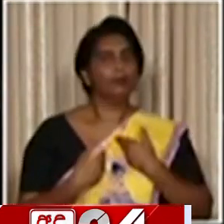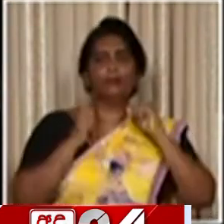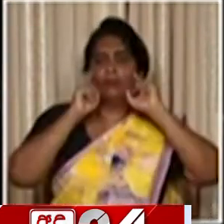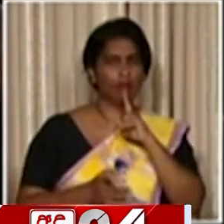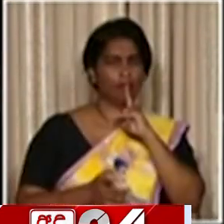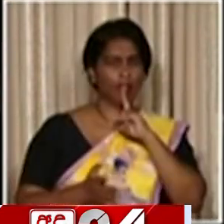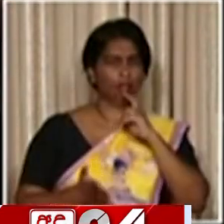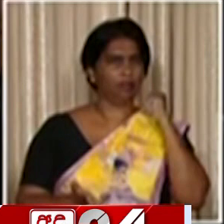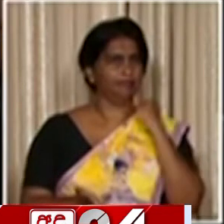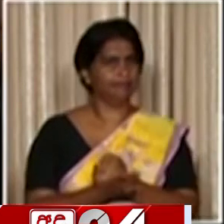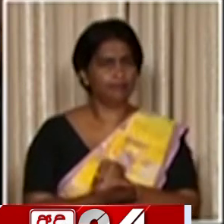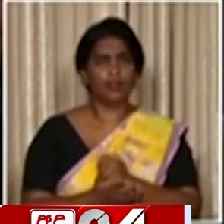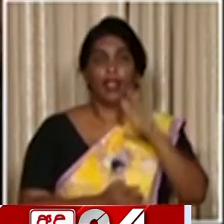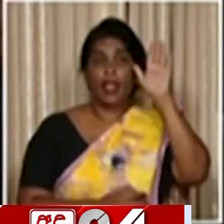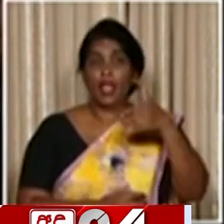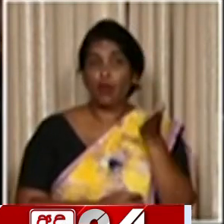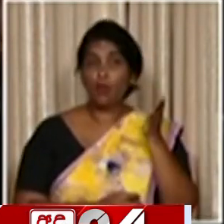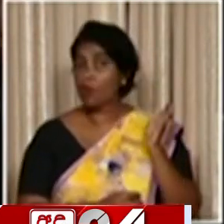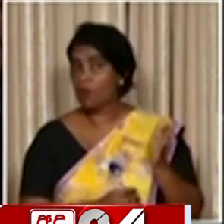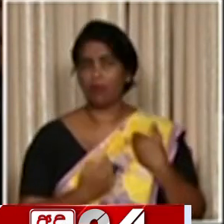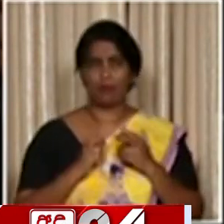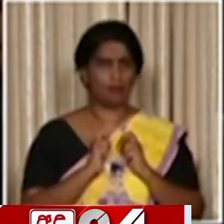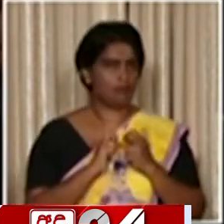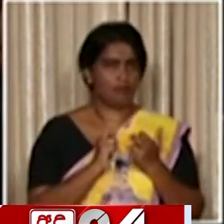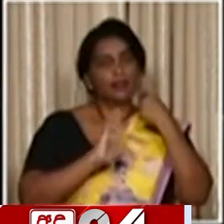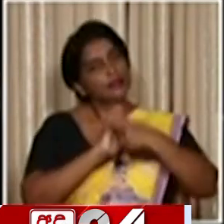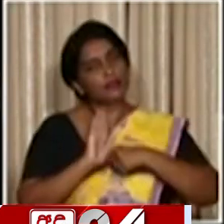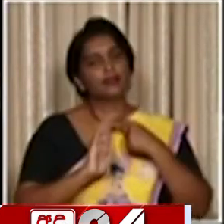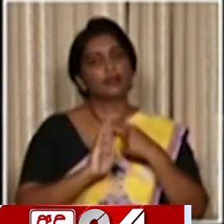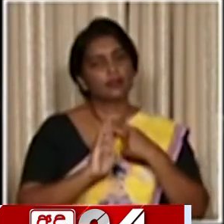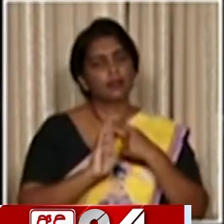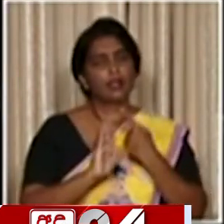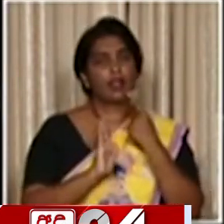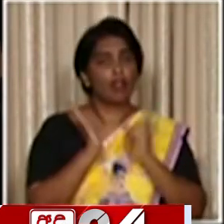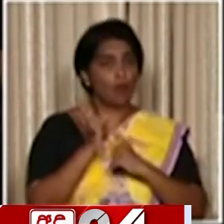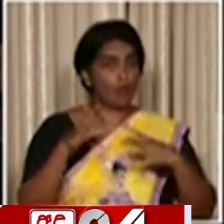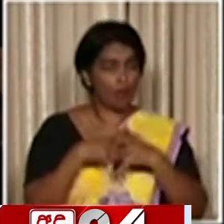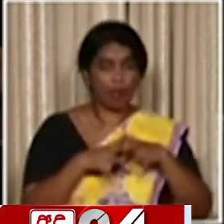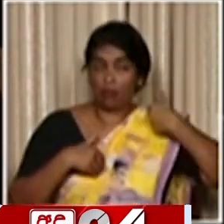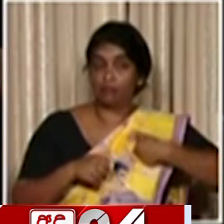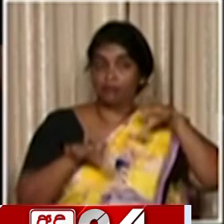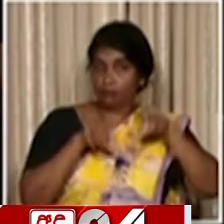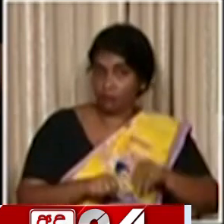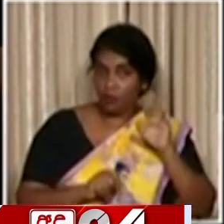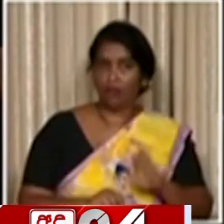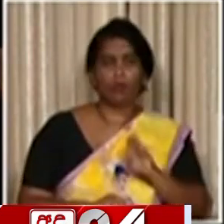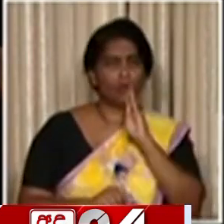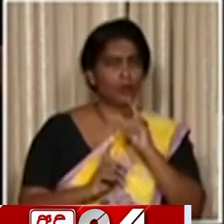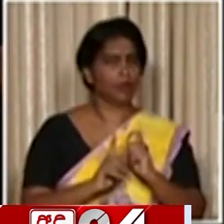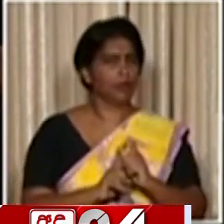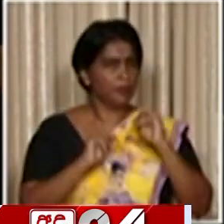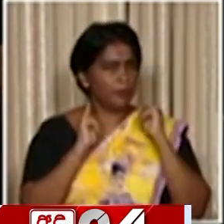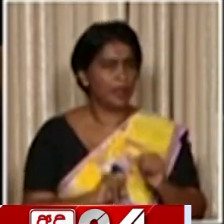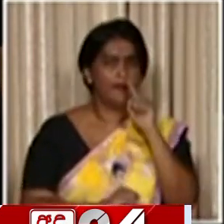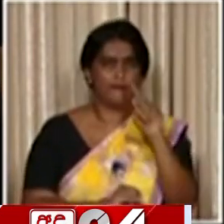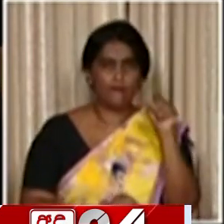මොකද්ද හේතුව කියලා එන්නේ කවුද කියන එක අපිට අදාළ නෙමෙයි මම මේ කතා කරන්නේ නීති ආධිපත්‍ය සුරකින්න ඕන රටක ඊටාම බරපතල